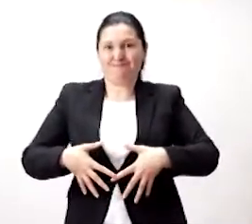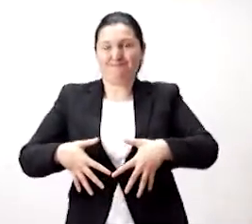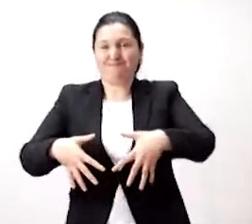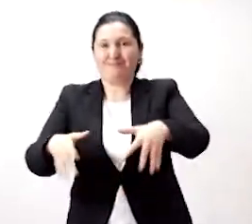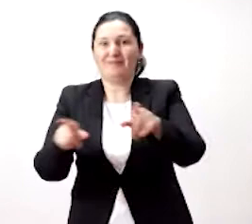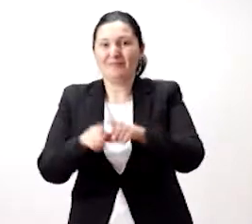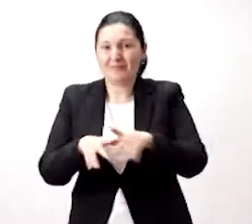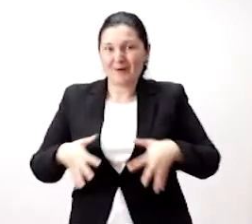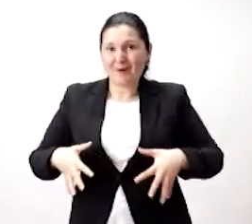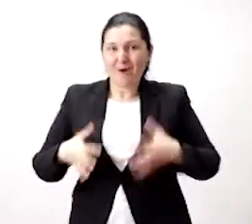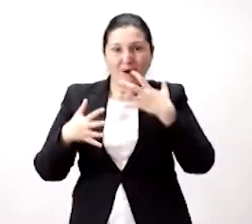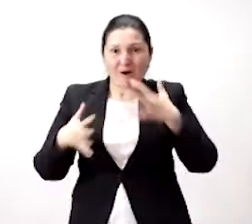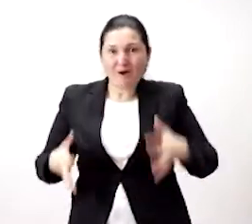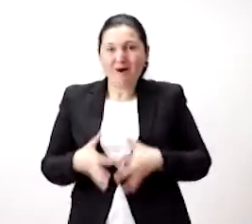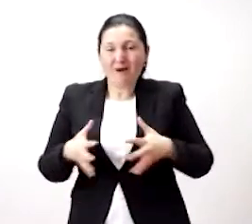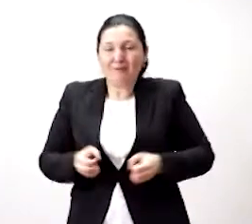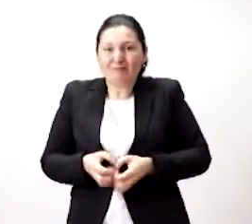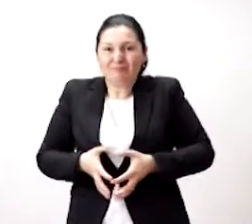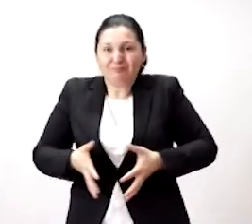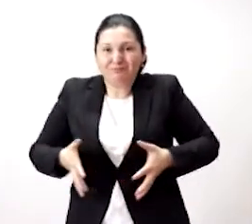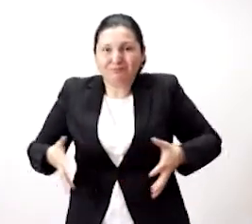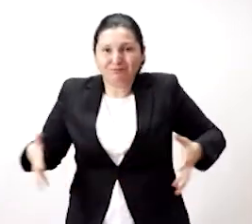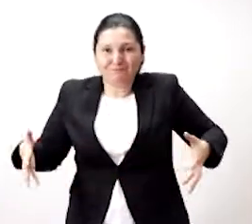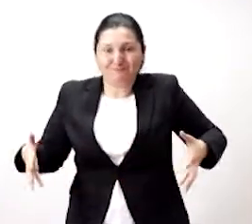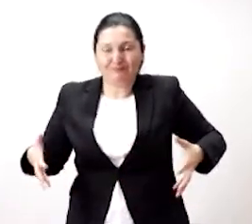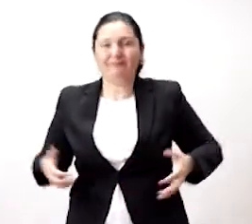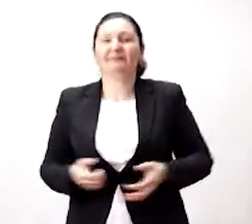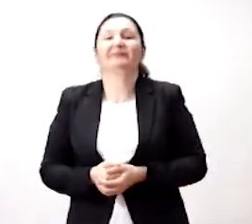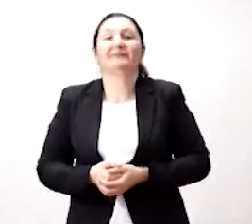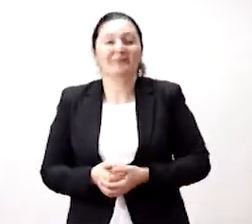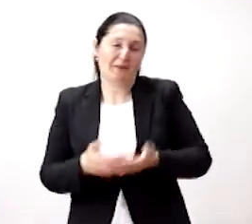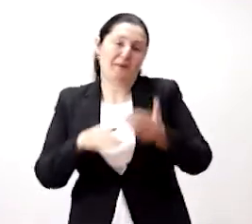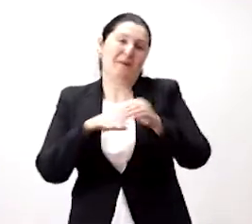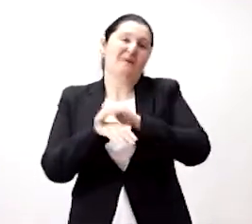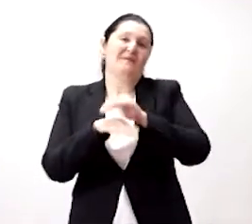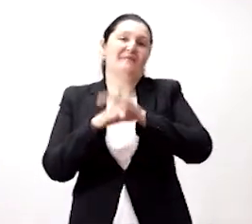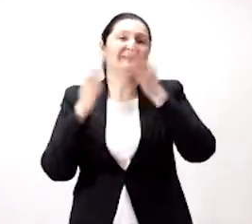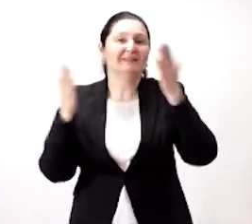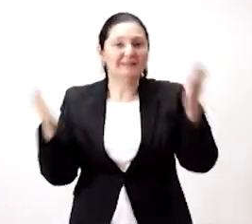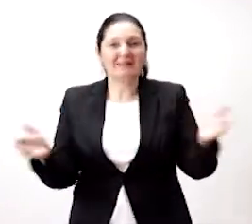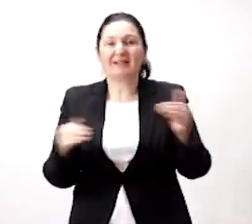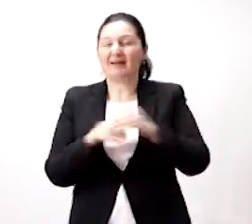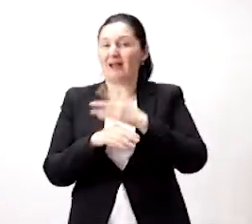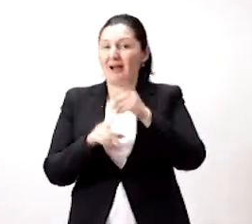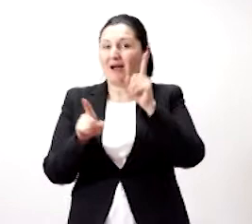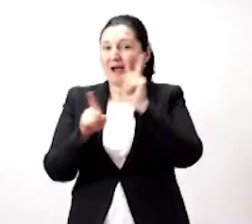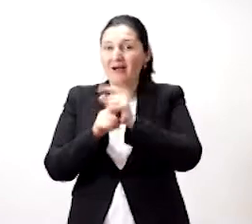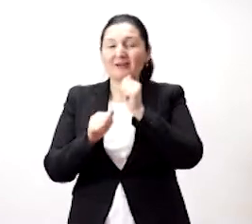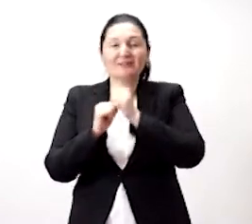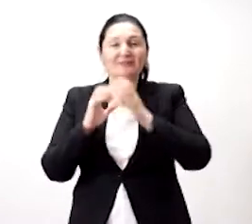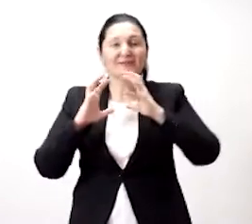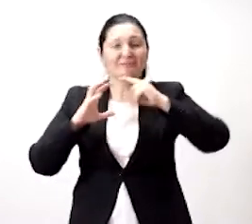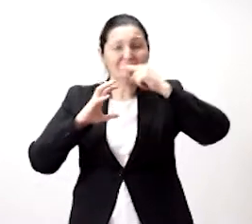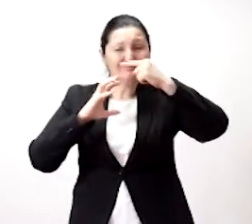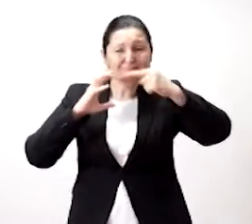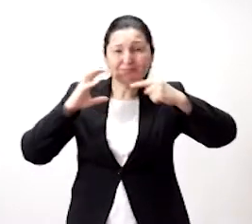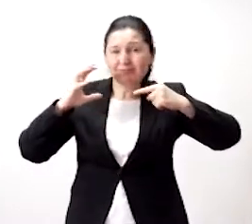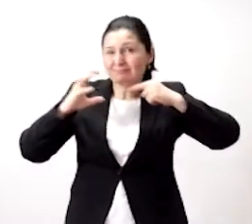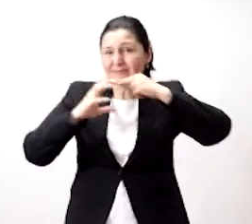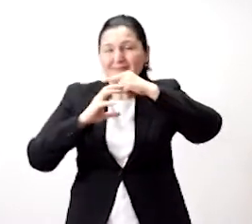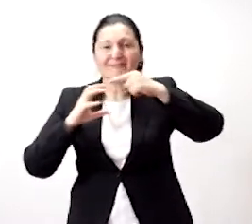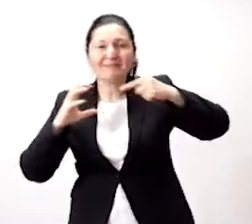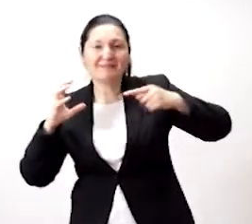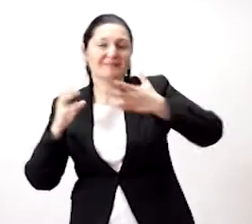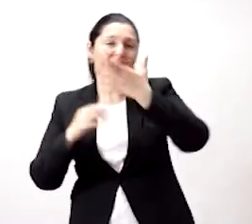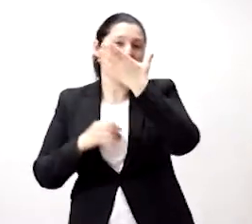замин зиндагӣ намекунанд. Офарин, офарин, бачаҳо. Ҳар як гӯшаи замини мо басо зебо